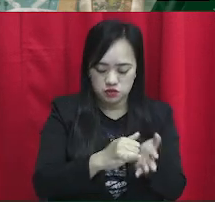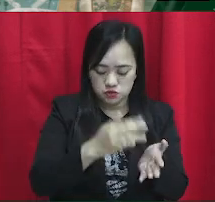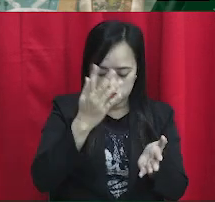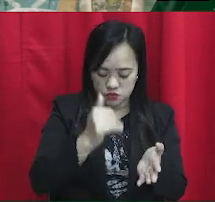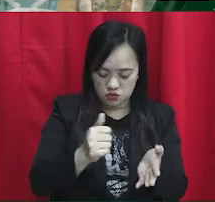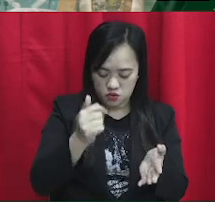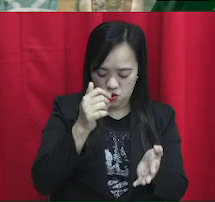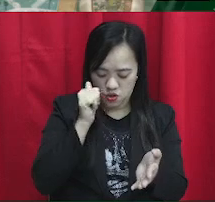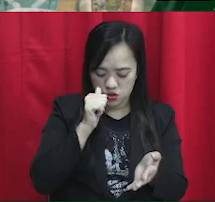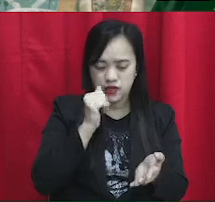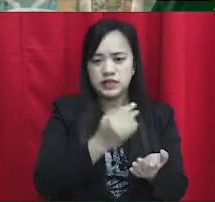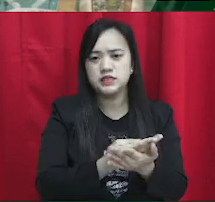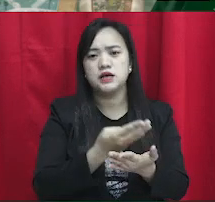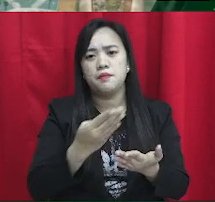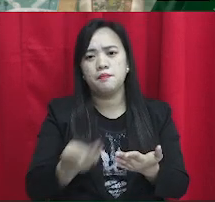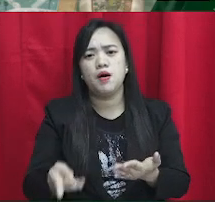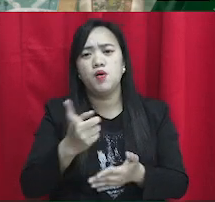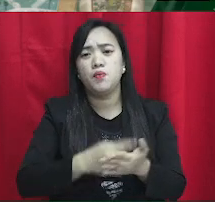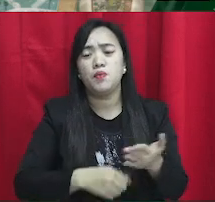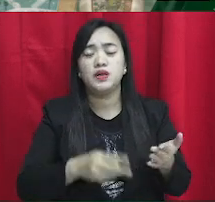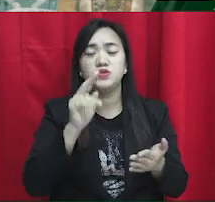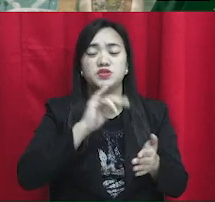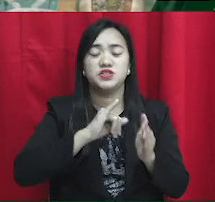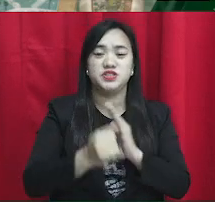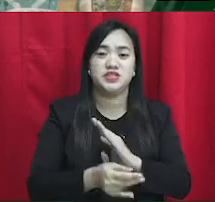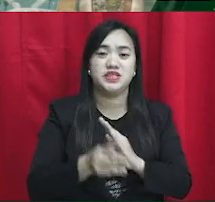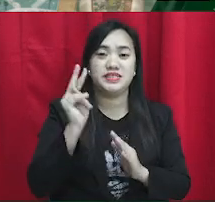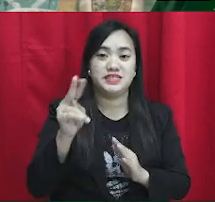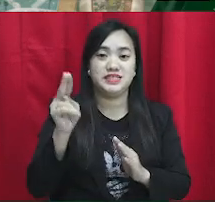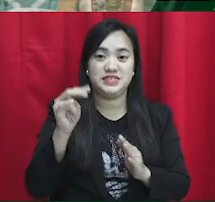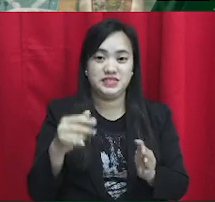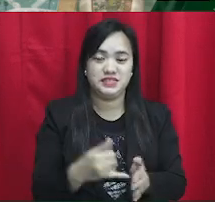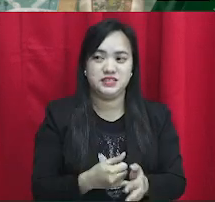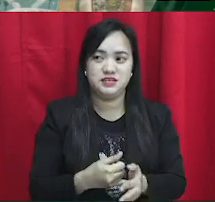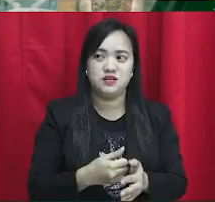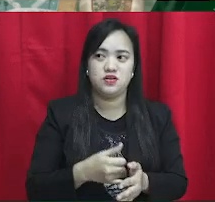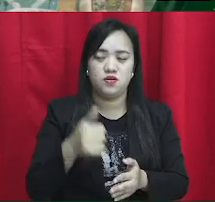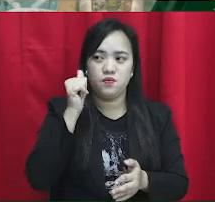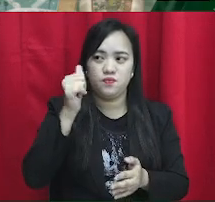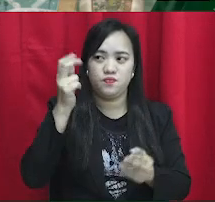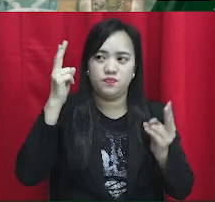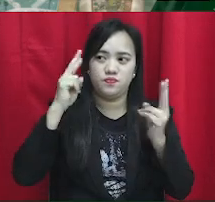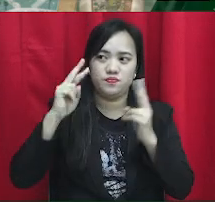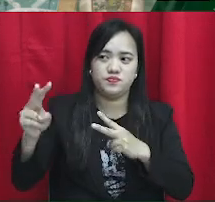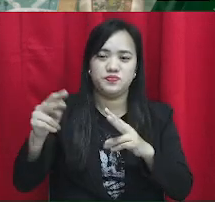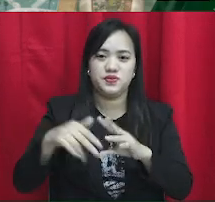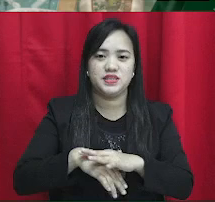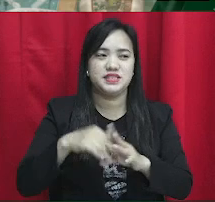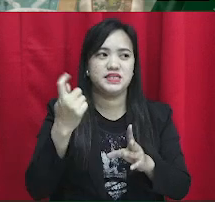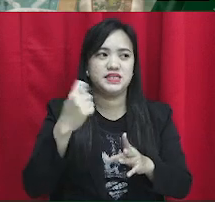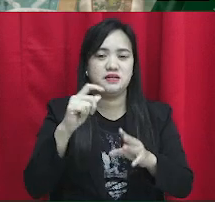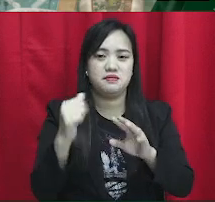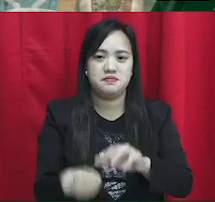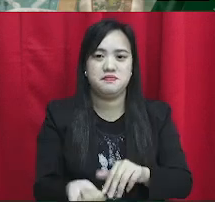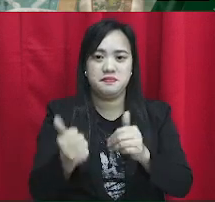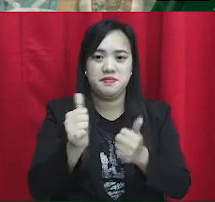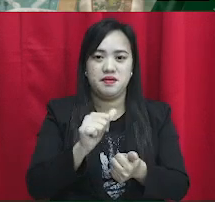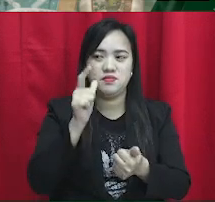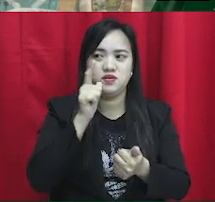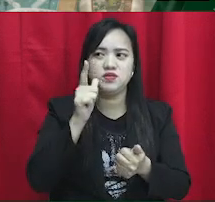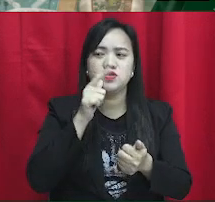natin. Kaya dapat sa Pasko, sana magkita-kita tayong lahat dun sa the ranch, the Baptist ranch,